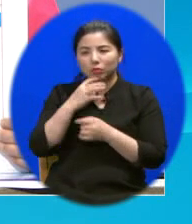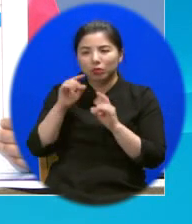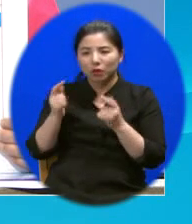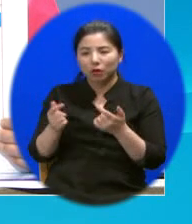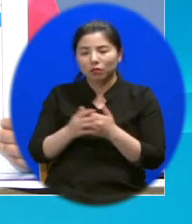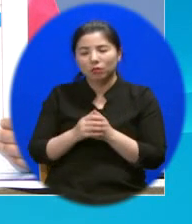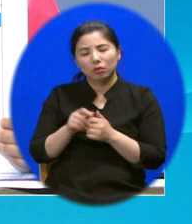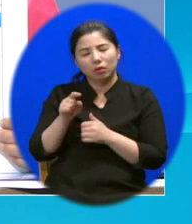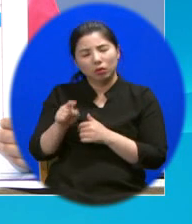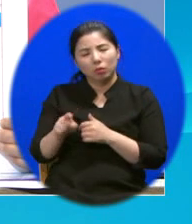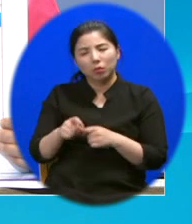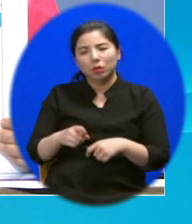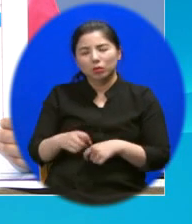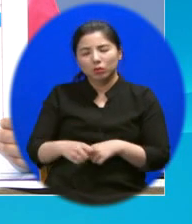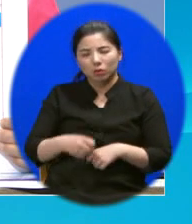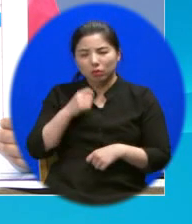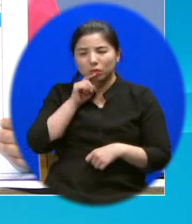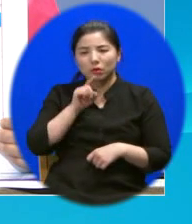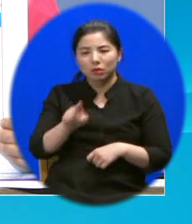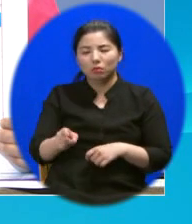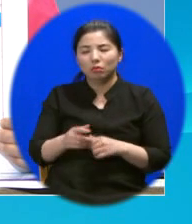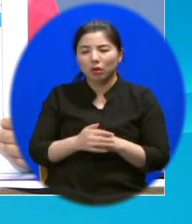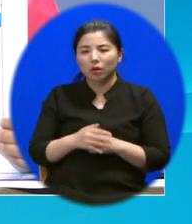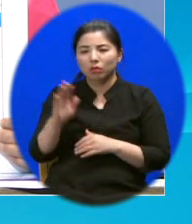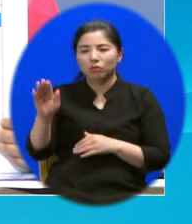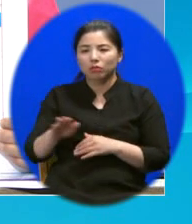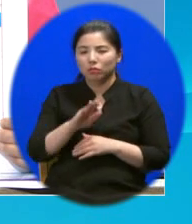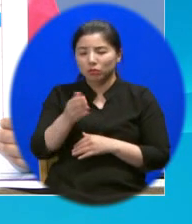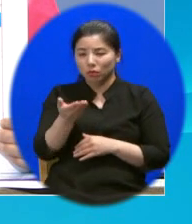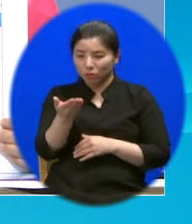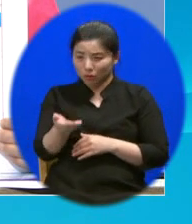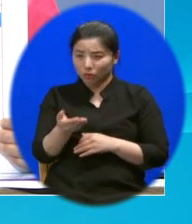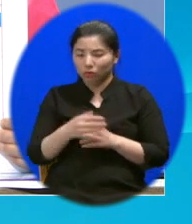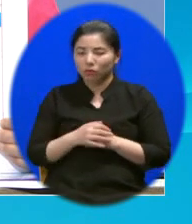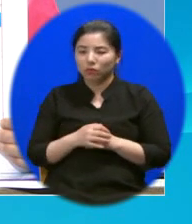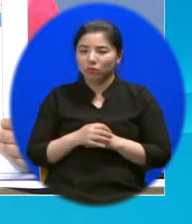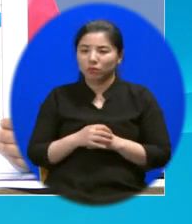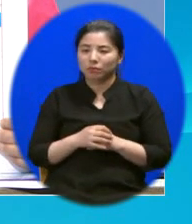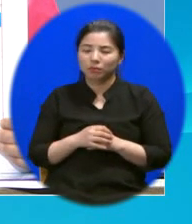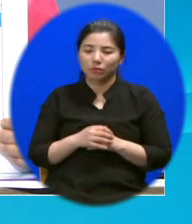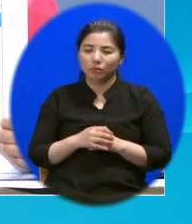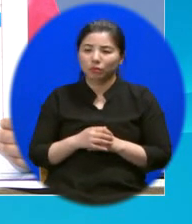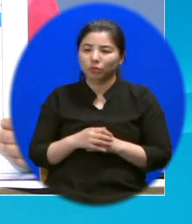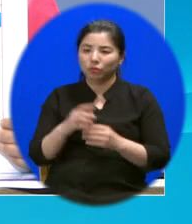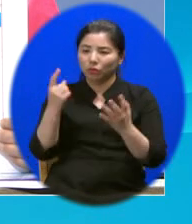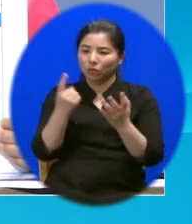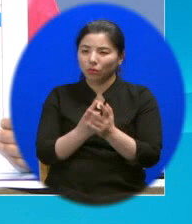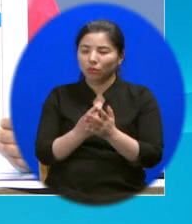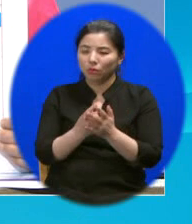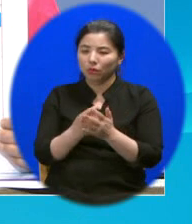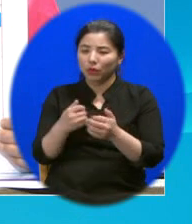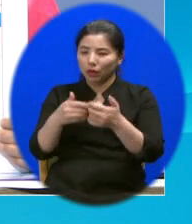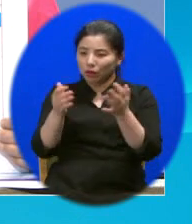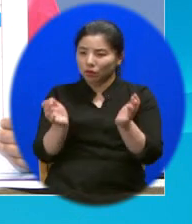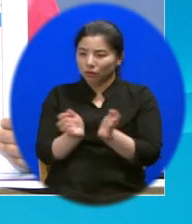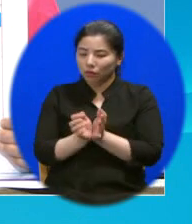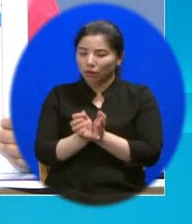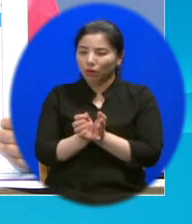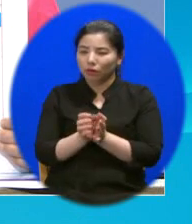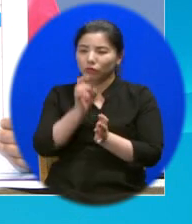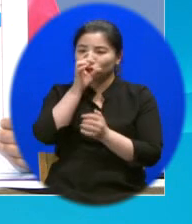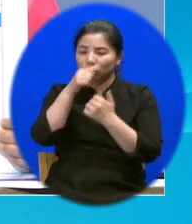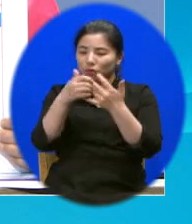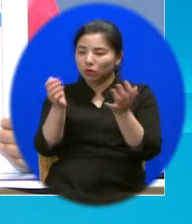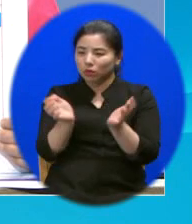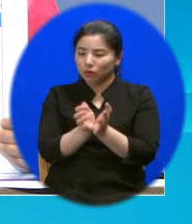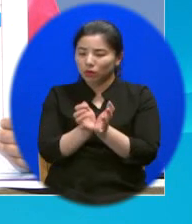그것은 엄밀히 얘기해서 는 우리 저 무승부 와 그 그저 소속된 당의 중앙당의